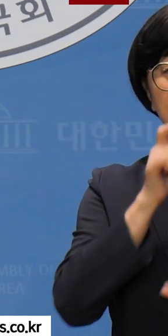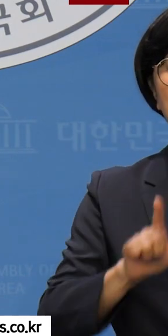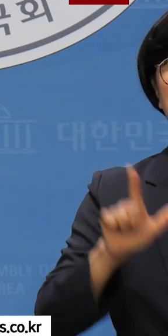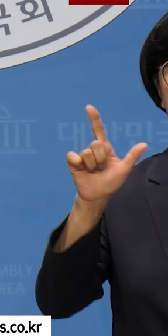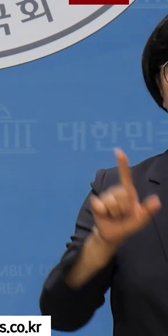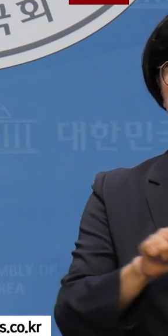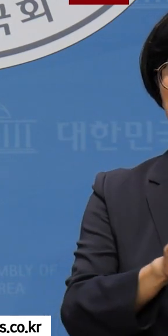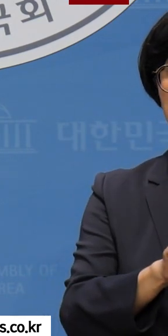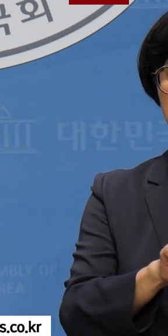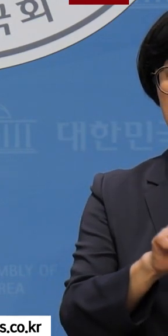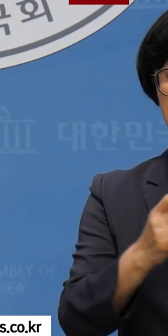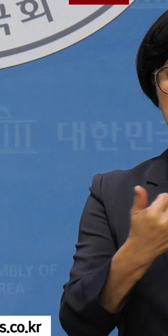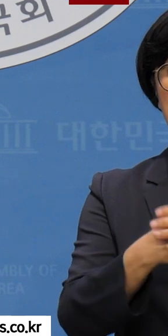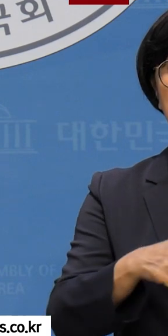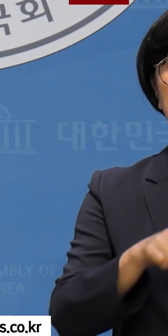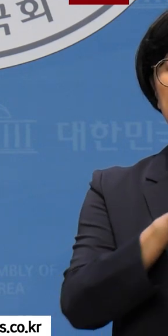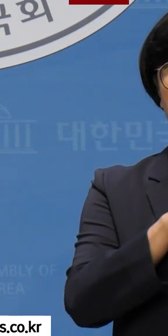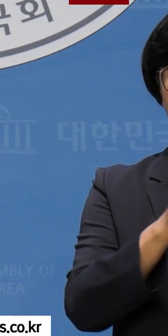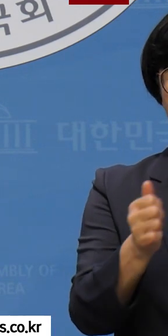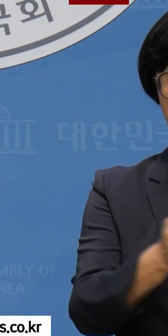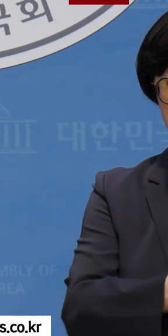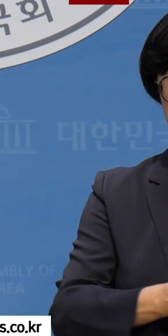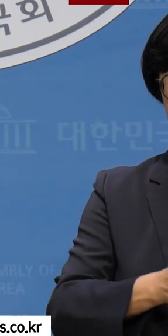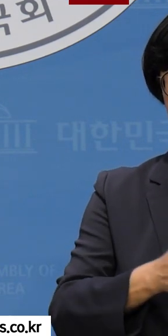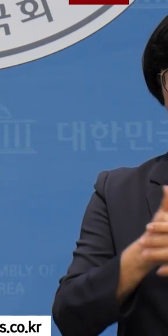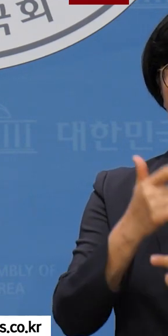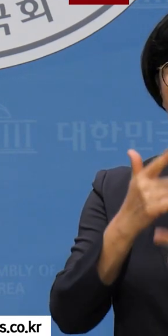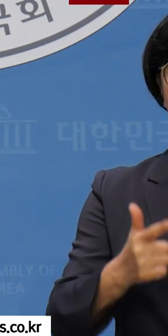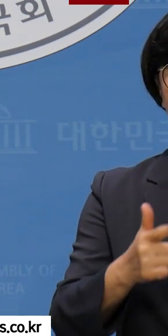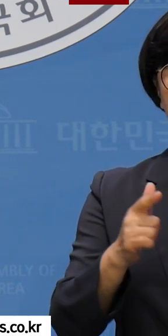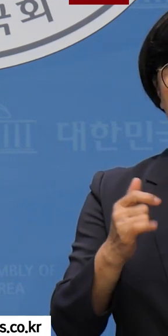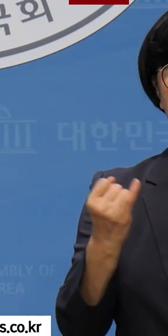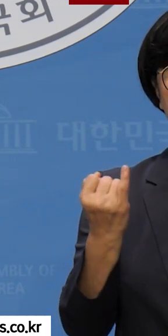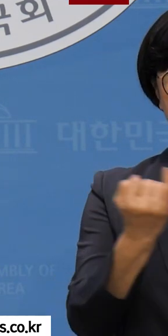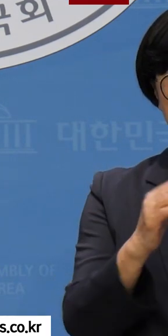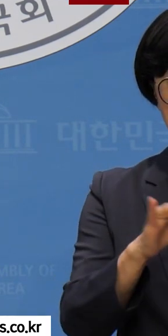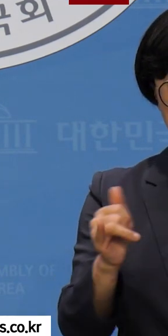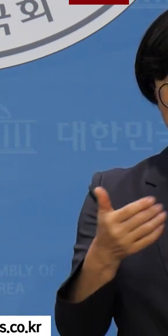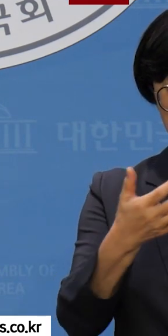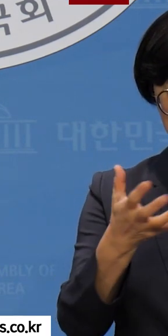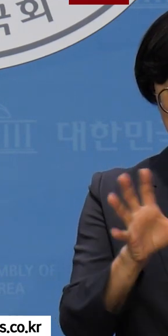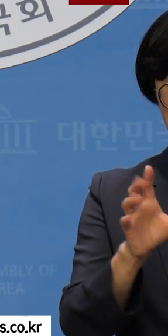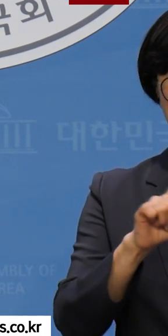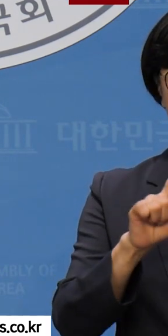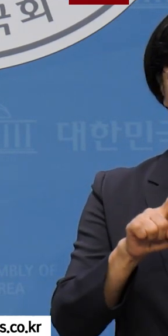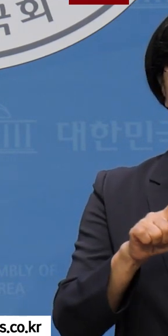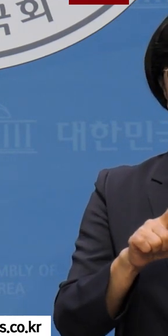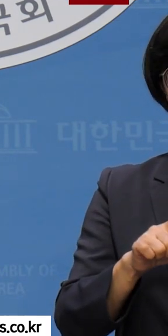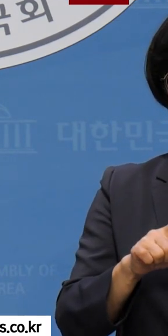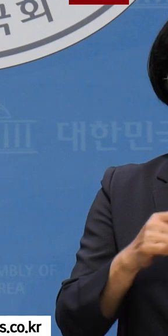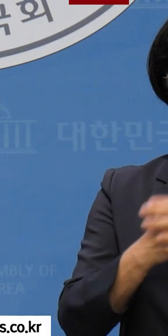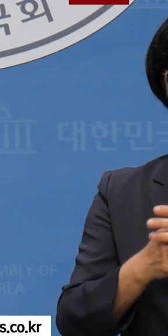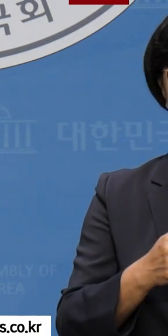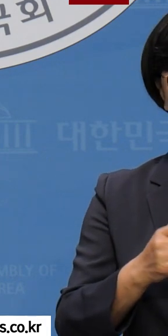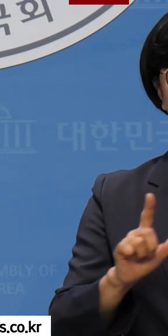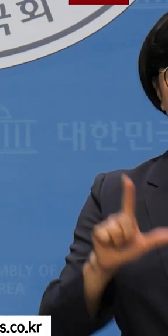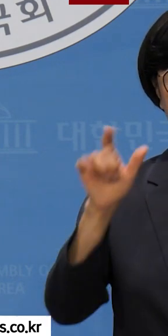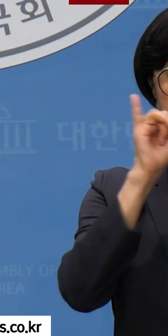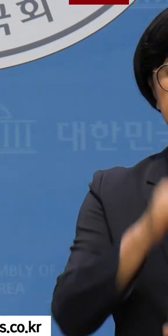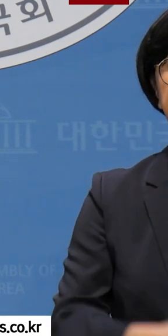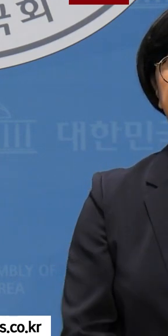11월 1일 정보위, 그리고 목요일 2일 여가위, 금요일 3일에는 정보위 여가위에서 국정감사를